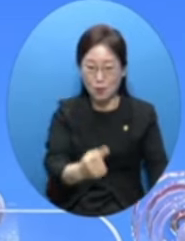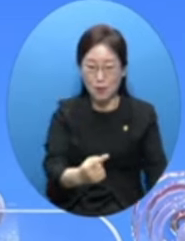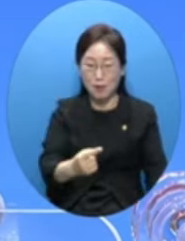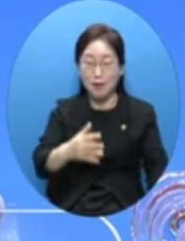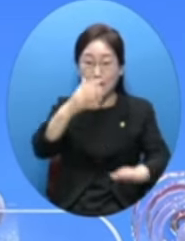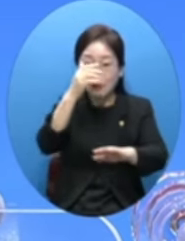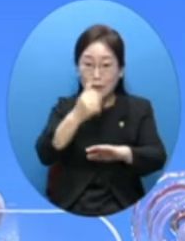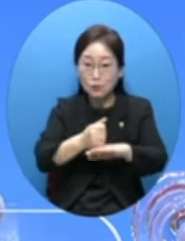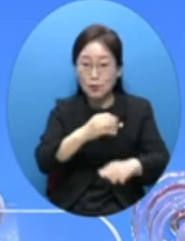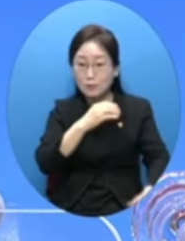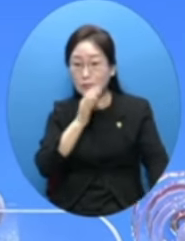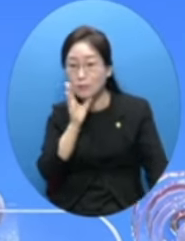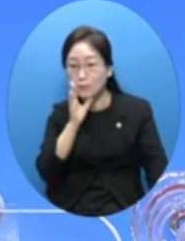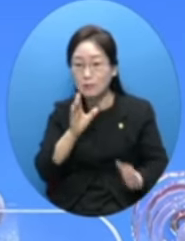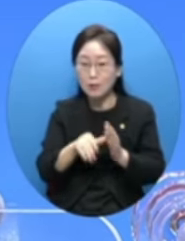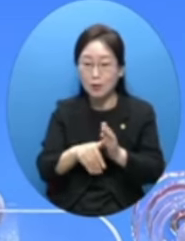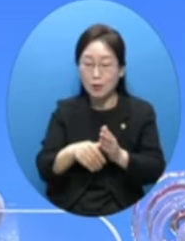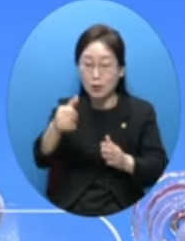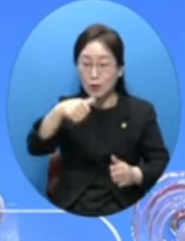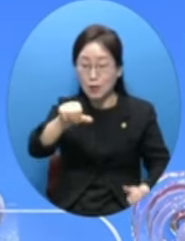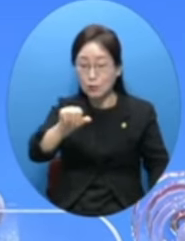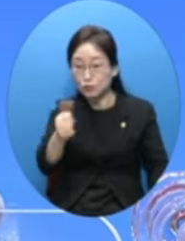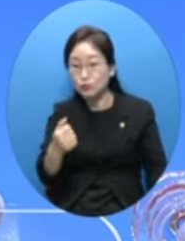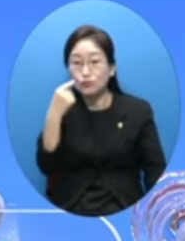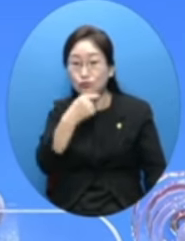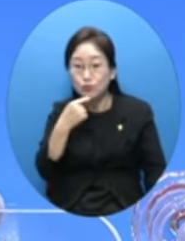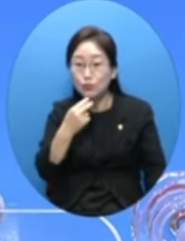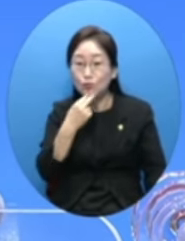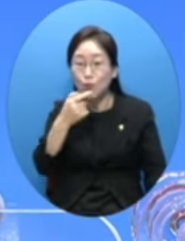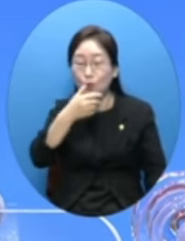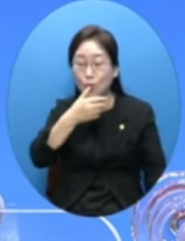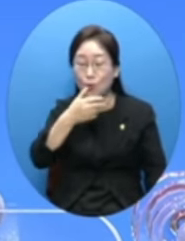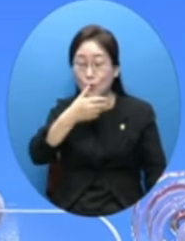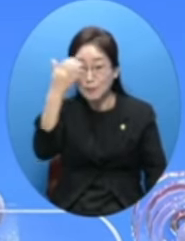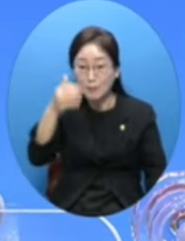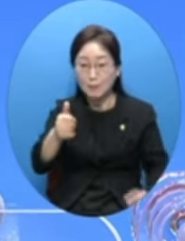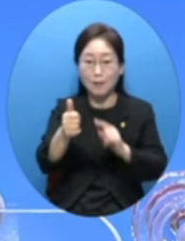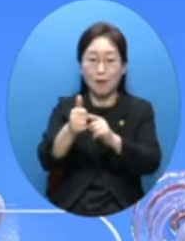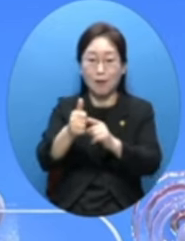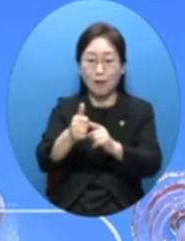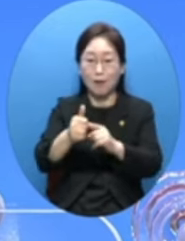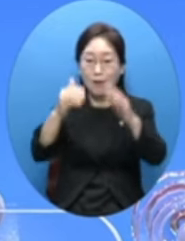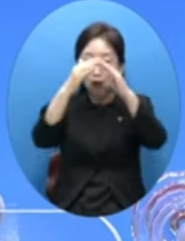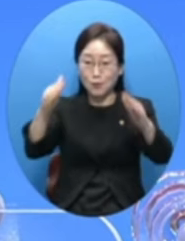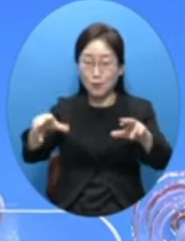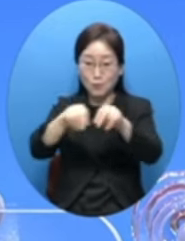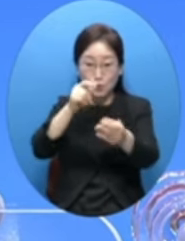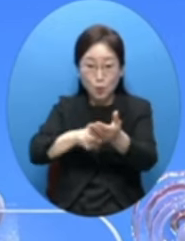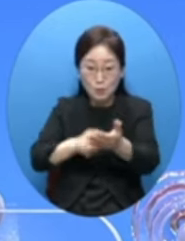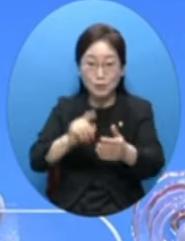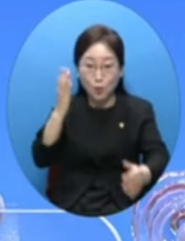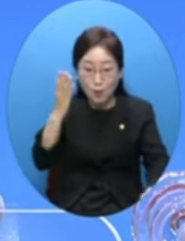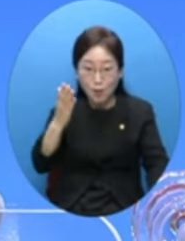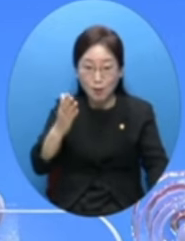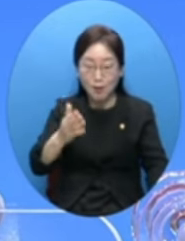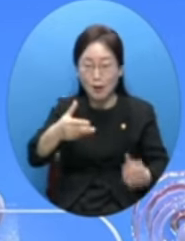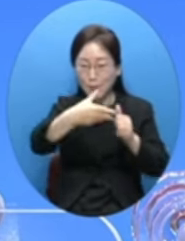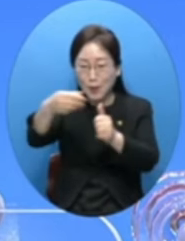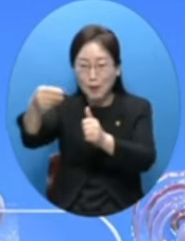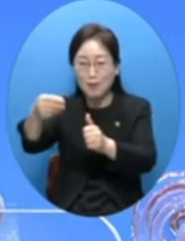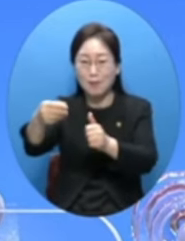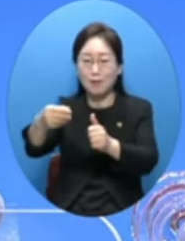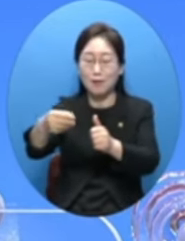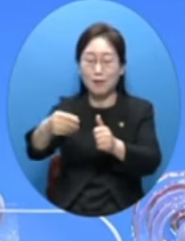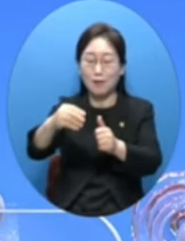죽었던 줄 알았던 아들 요셉이 총리가 되어 있다고 하는 애굽에 와서 바로왕 앞에 인사를 할